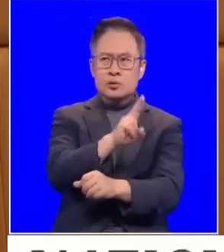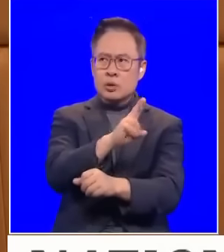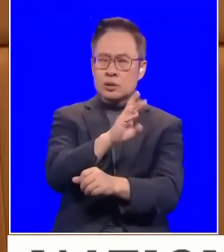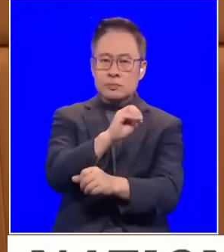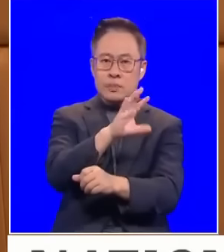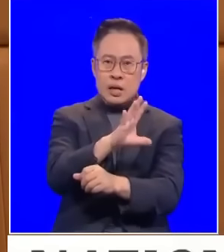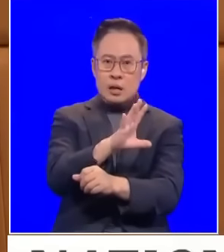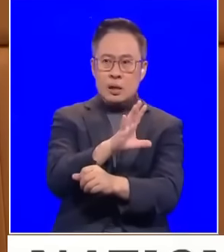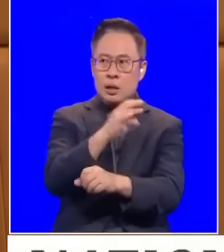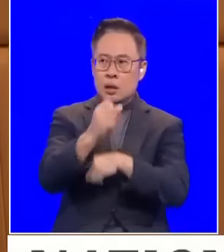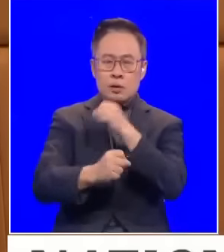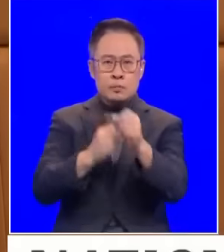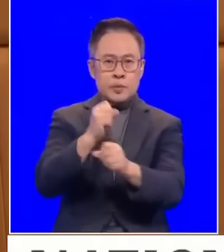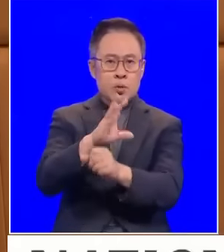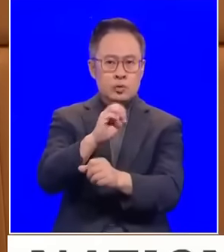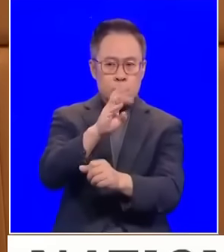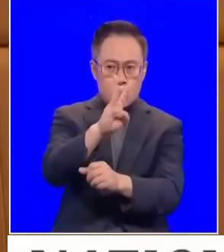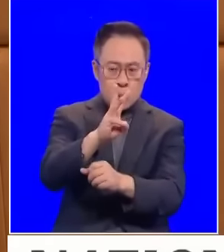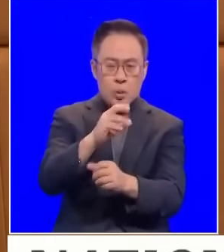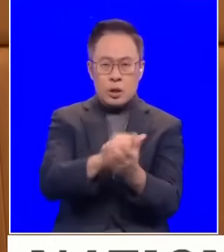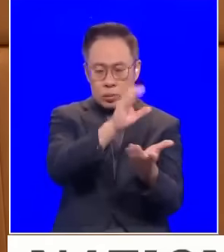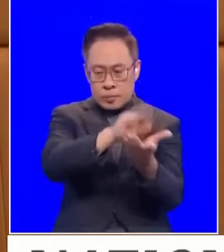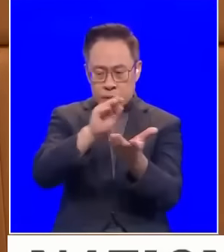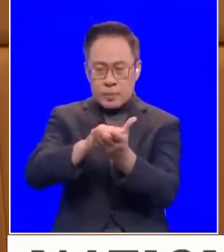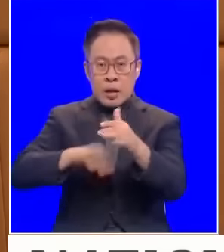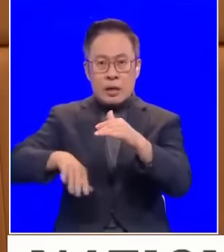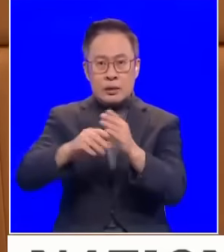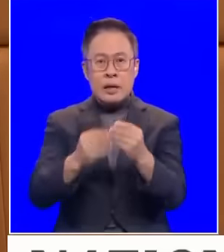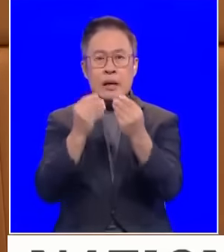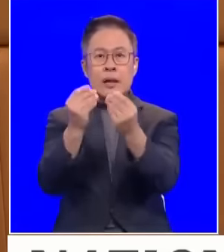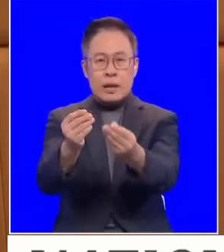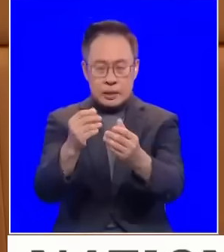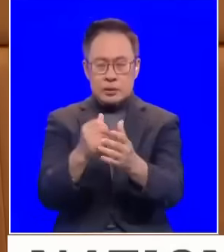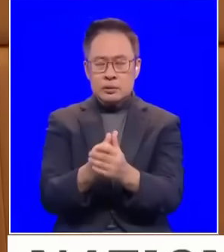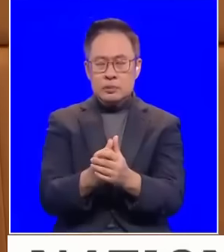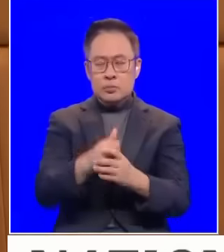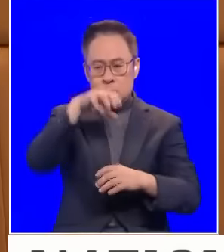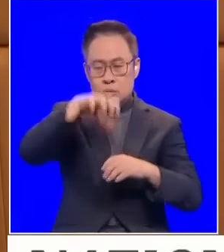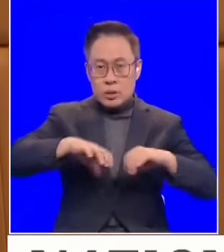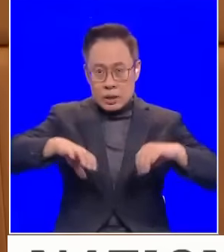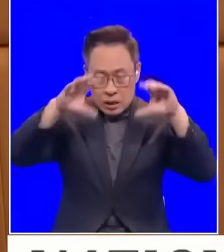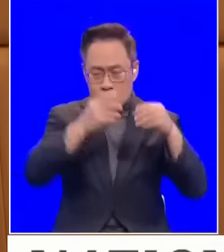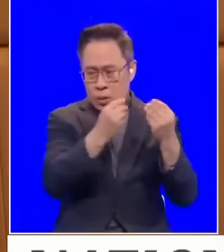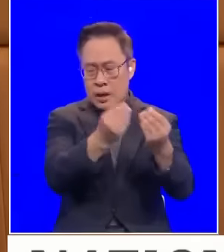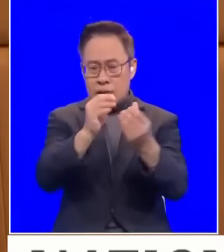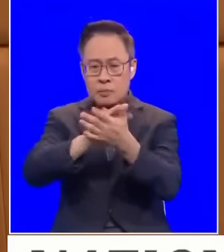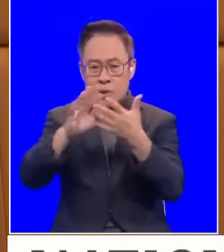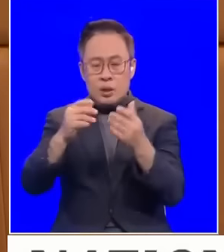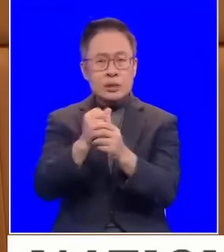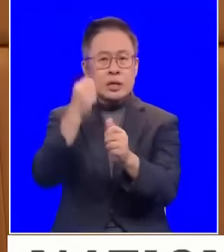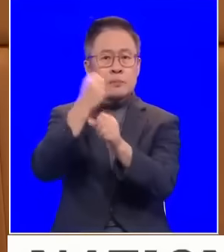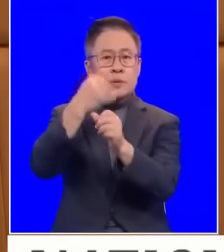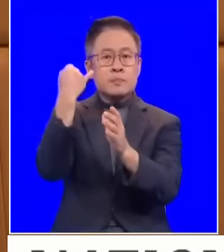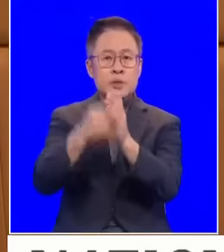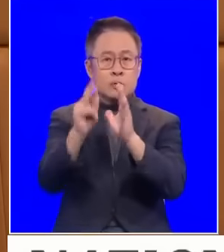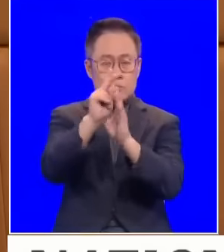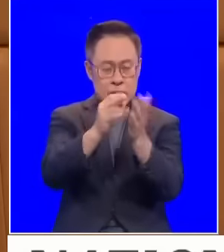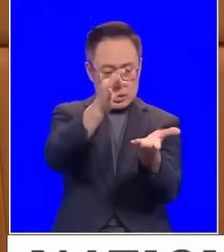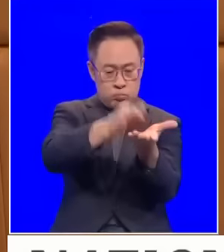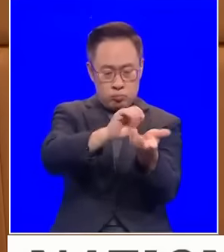ราก็ส่งให้หมดแล้วที่เราหาข้อมูลมาจากที่เป็นข่าวในปัจจุบันนี้นะครับก็ถือว่าเป็นการเทรดฟอเร็กซ์ที่เป็นการหลอกลวงประชาช